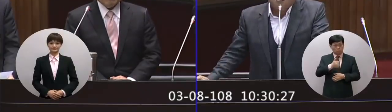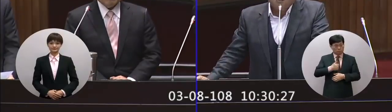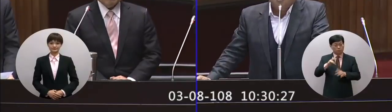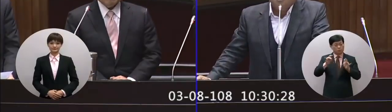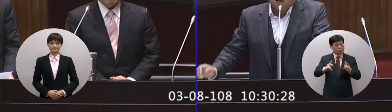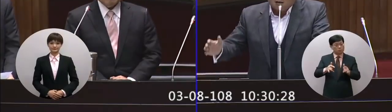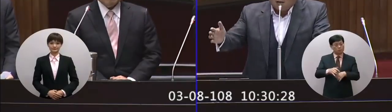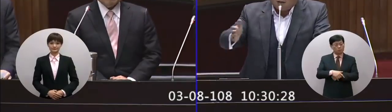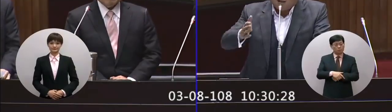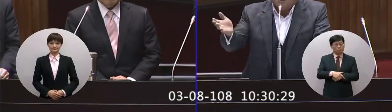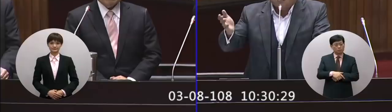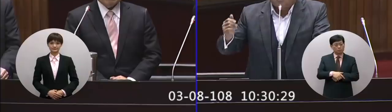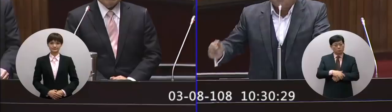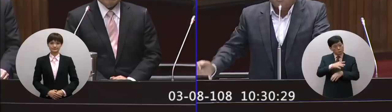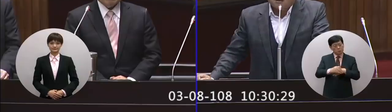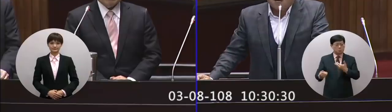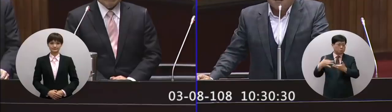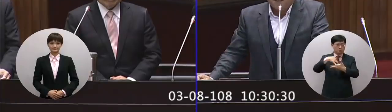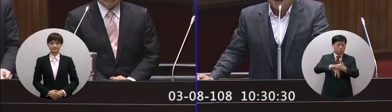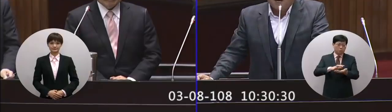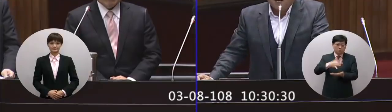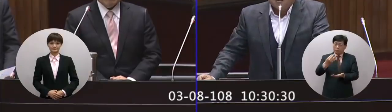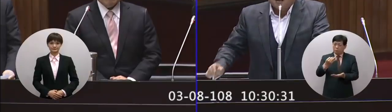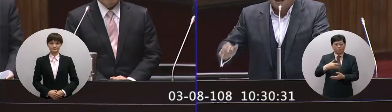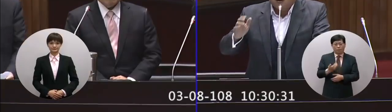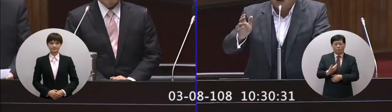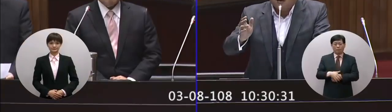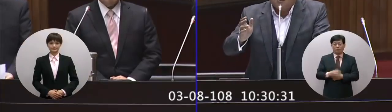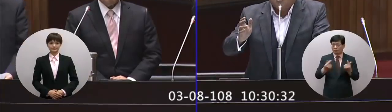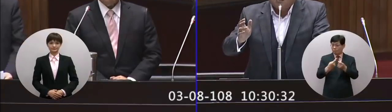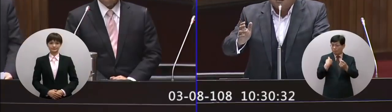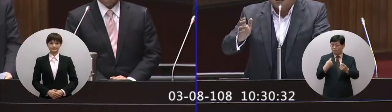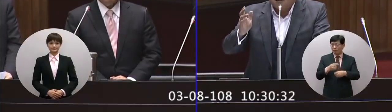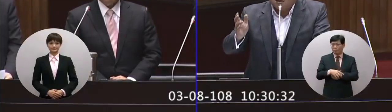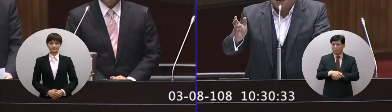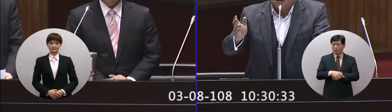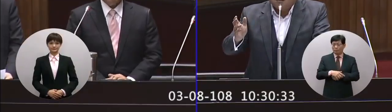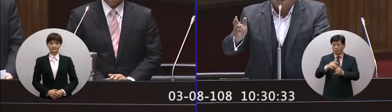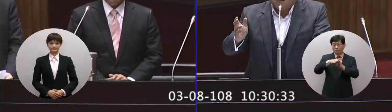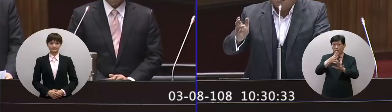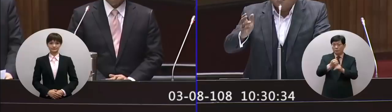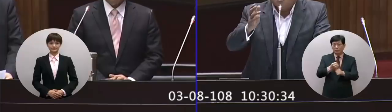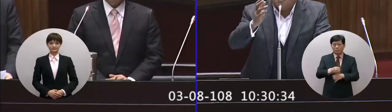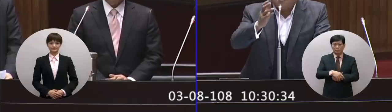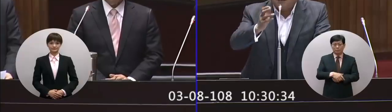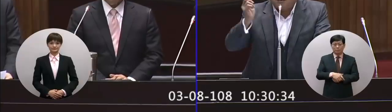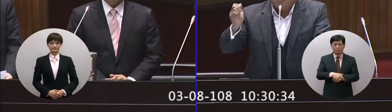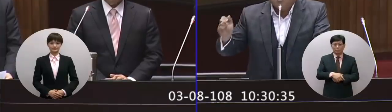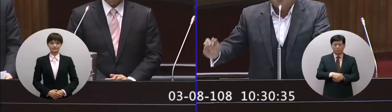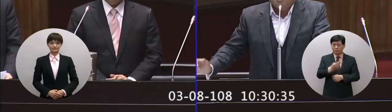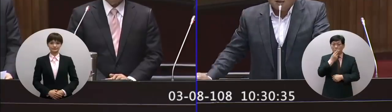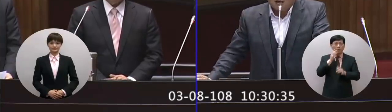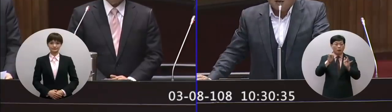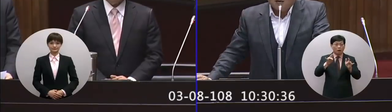个雨会进账多少我们也不知道了。那像去年清明节的时候，这个梅